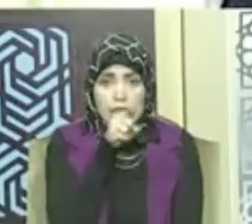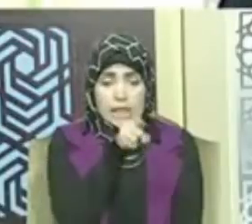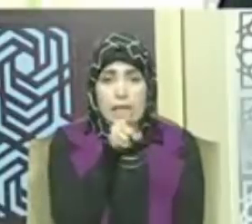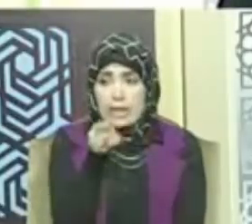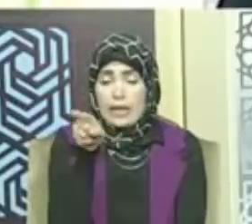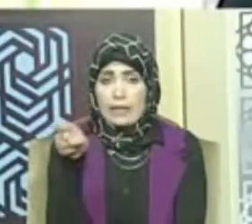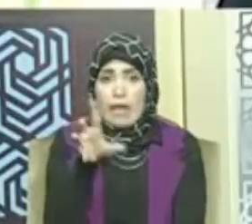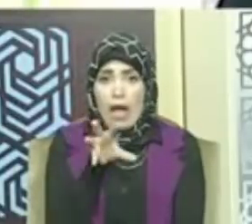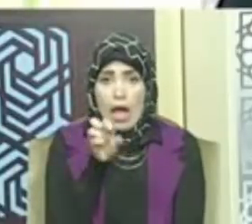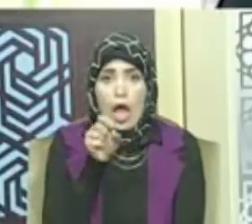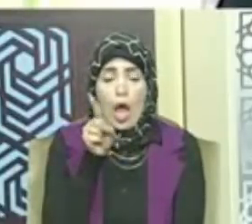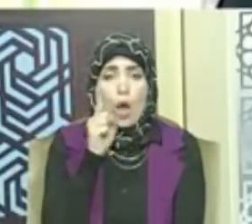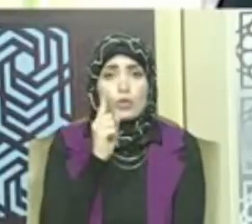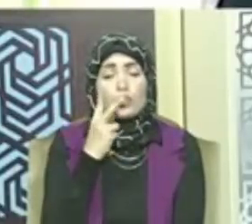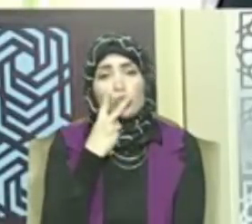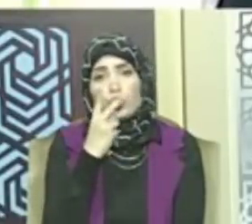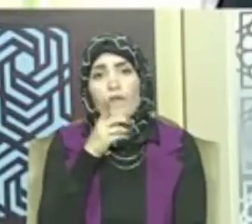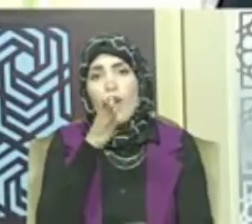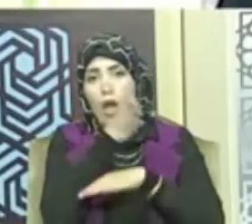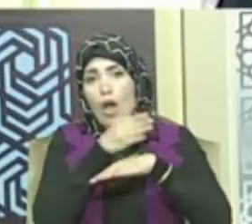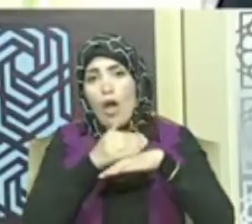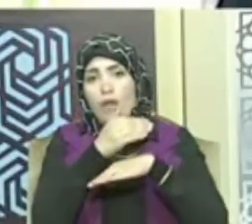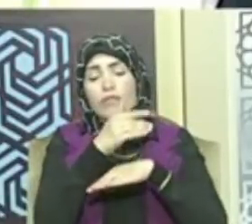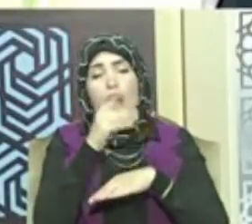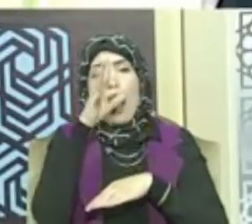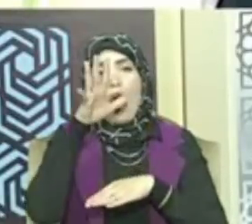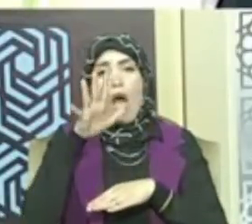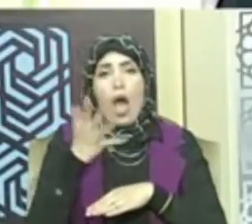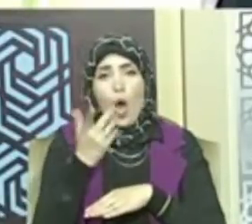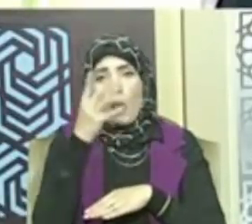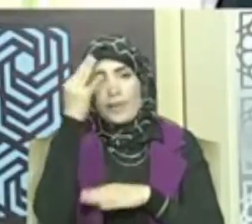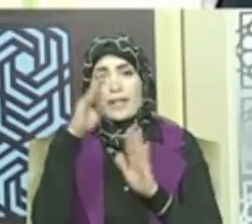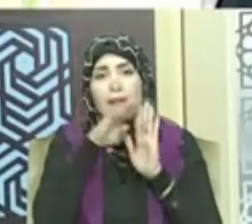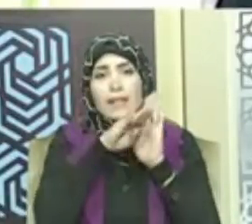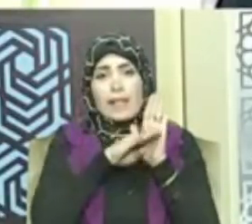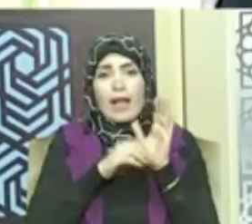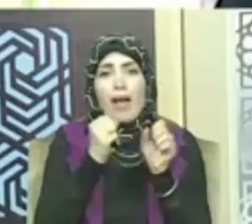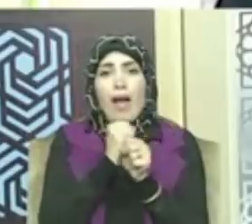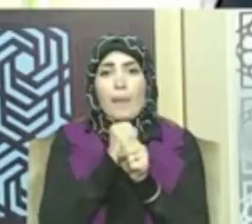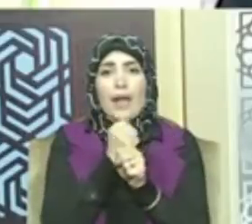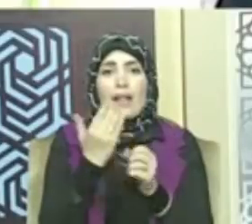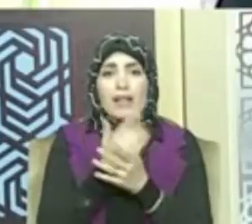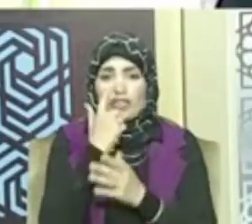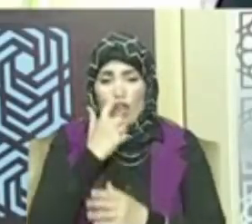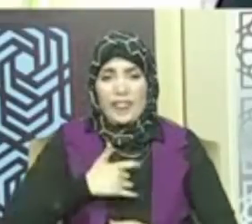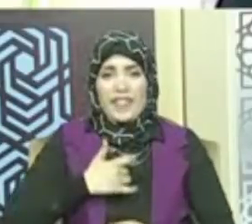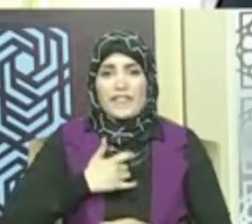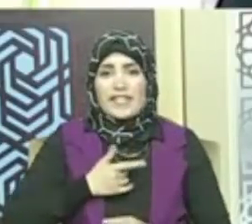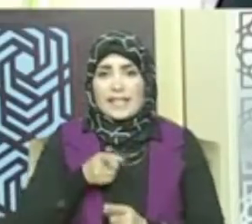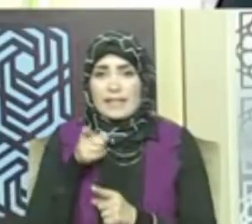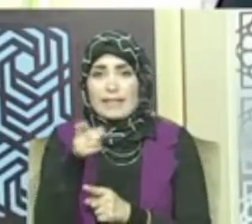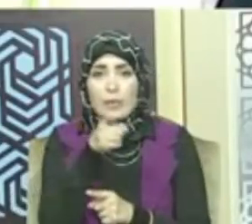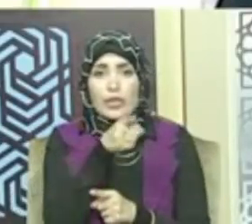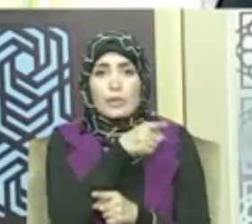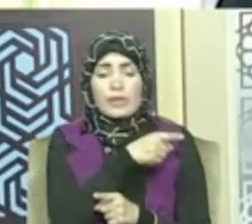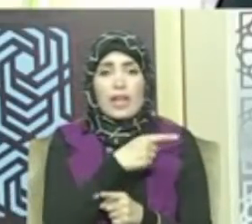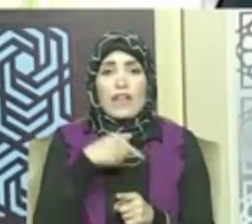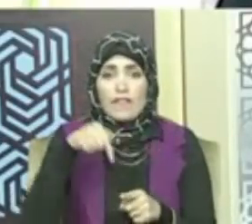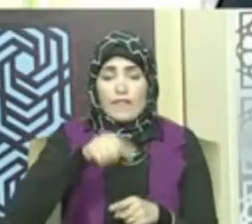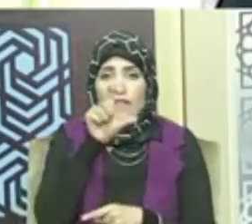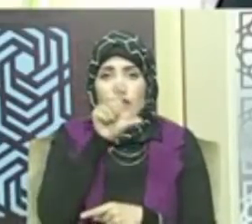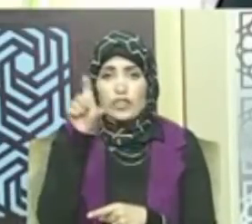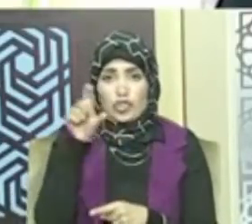خريطة أو منهاج عمل لأنفسنا في هذا الشهر